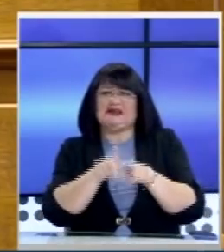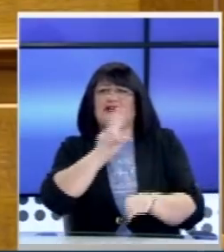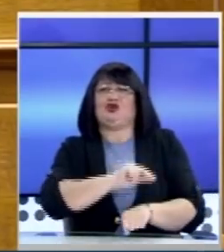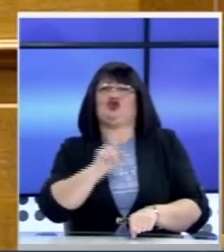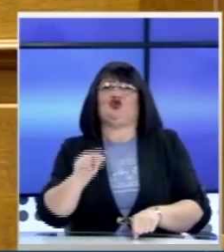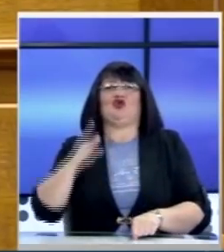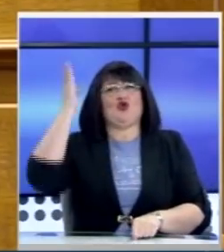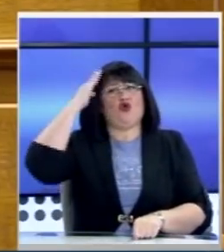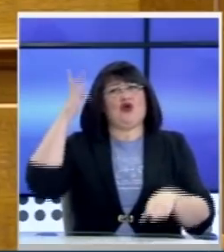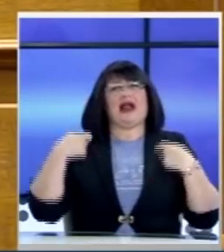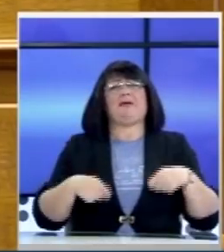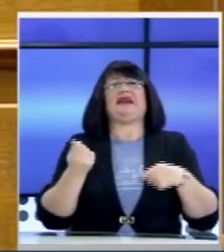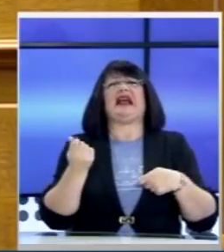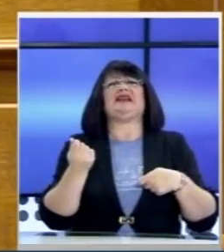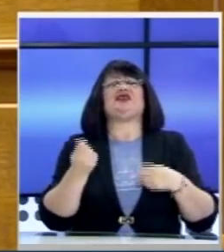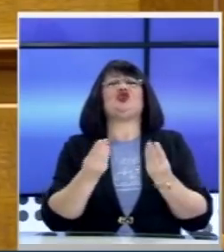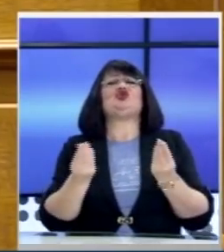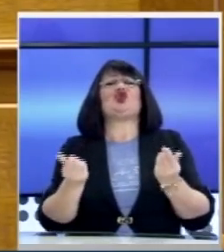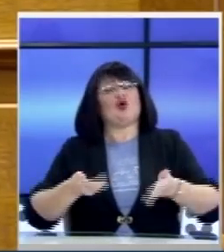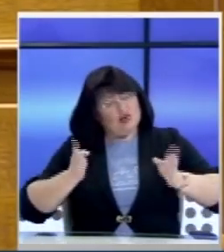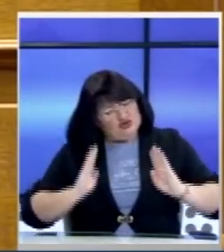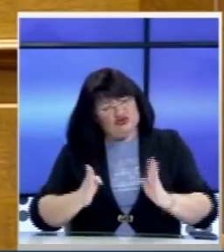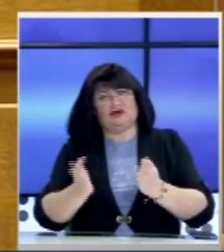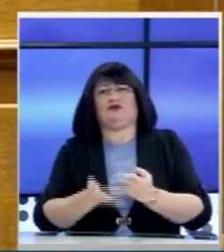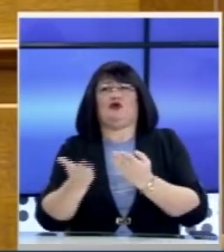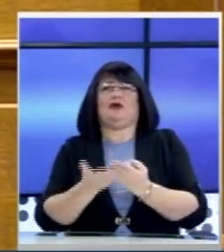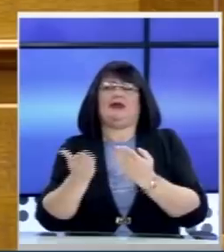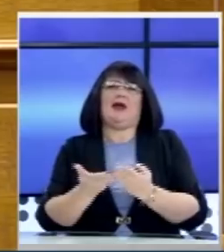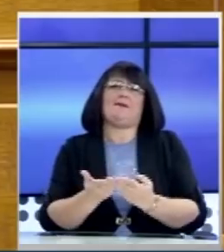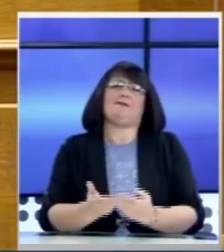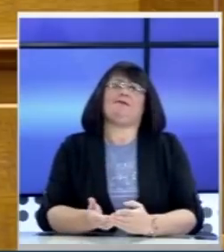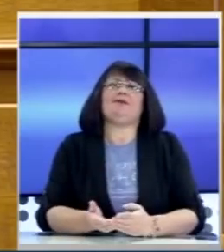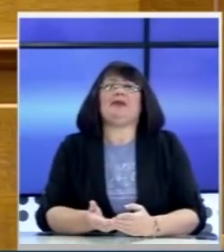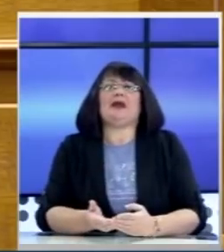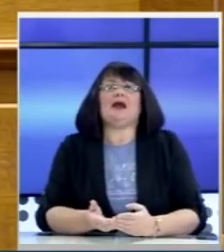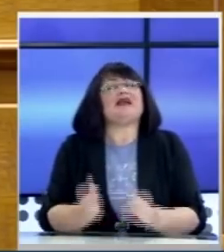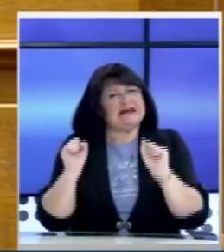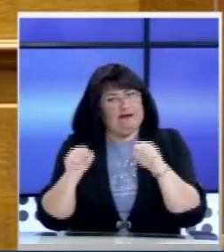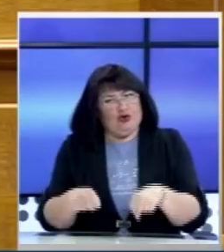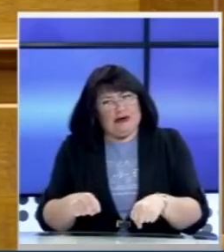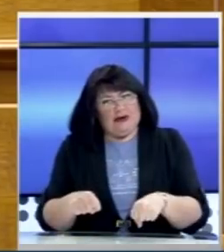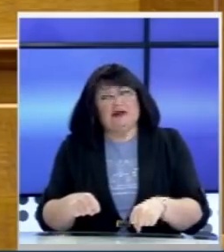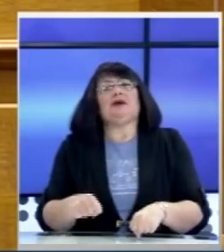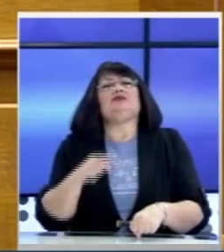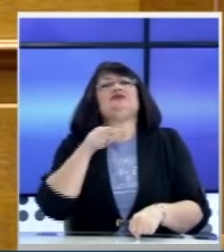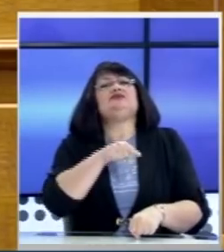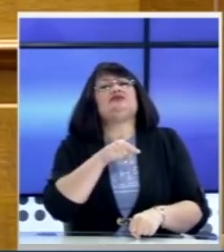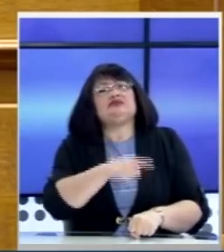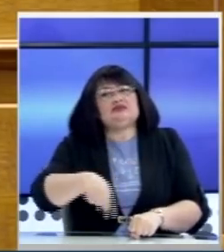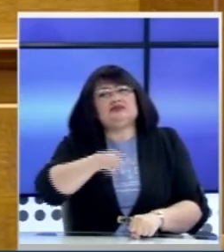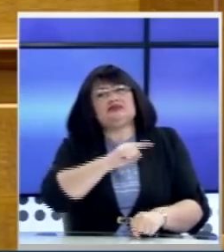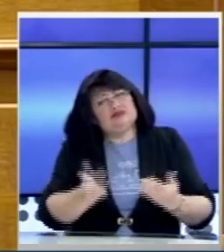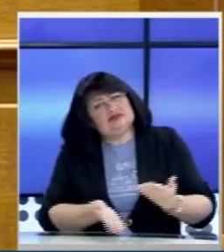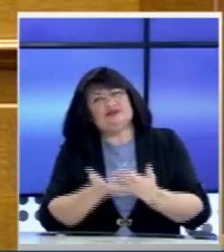θωράκιση του καπιταλιστικού δρόμου που έχετε επιλέξει και θειασότες βέβαια του οποίου είστε, προκειμένου να υπηρετήσετε καλύτερα